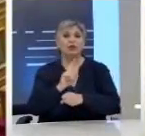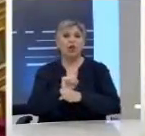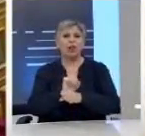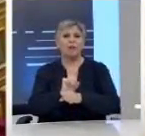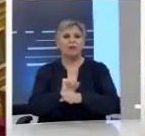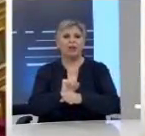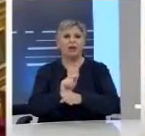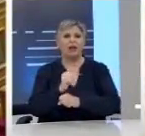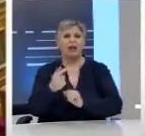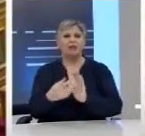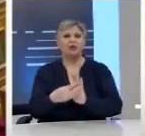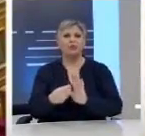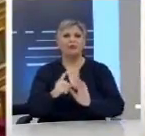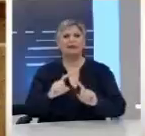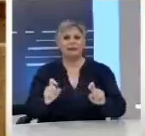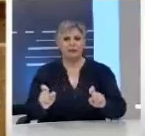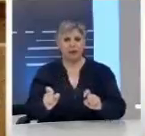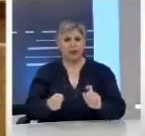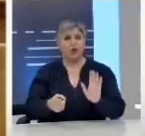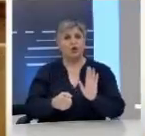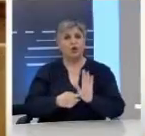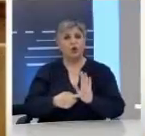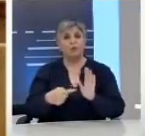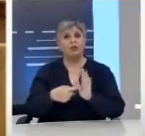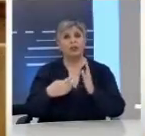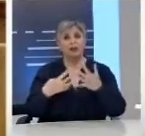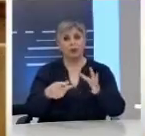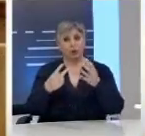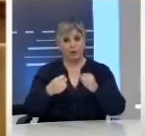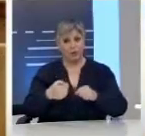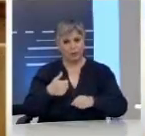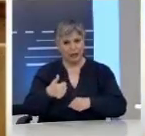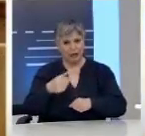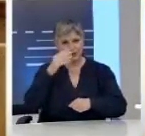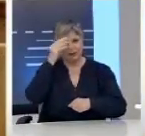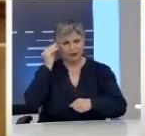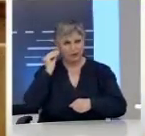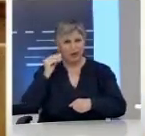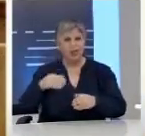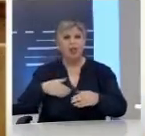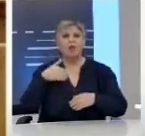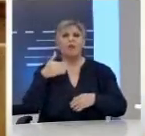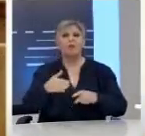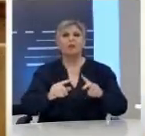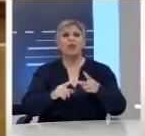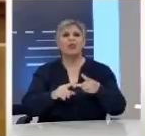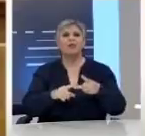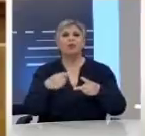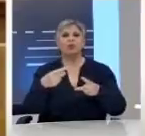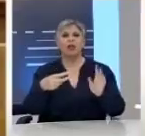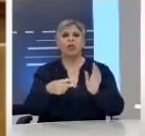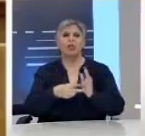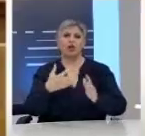μας πει? Το νόμο του 76 του Κωνσταντίνου Καραμαλή και άλλον ένα του 2005. Αυτή ήταν, κυρίες και